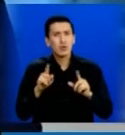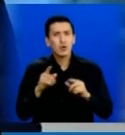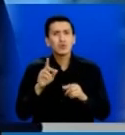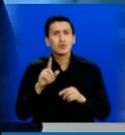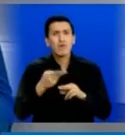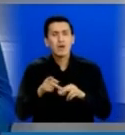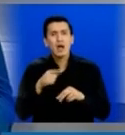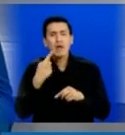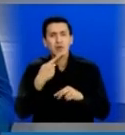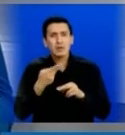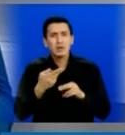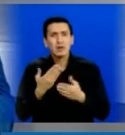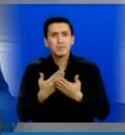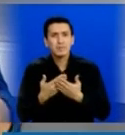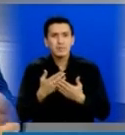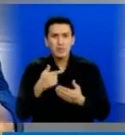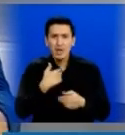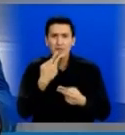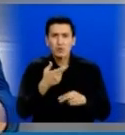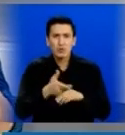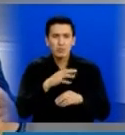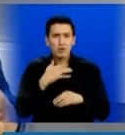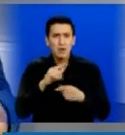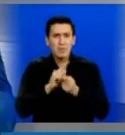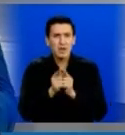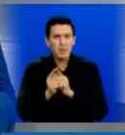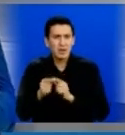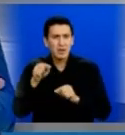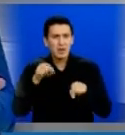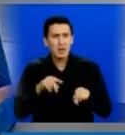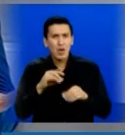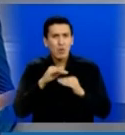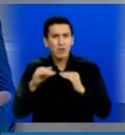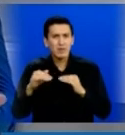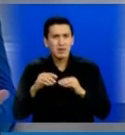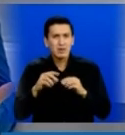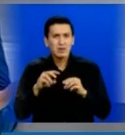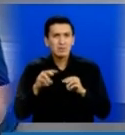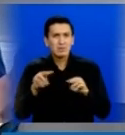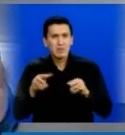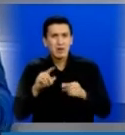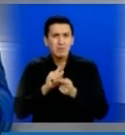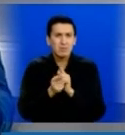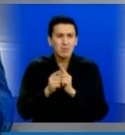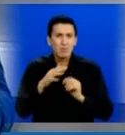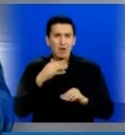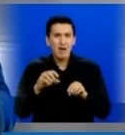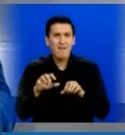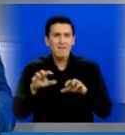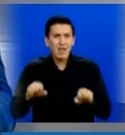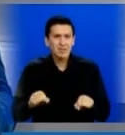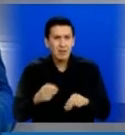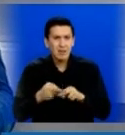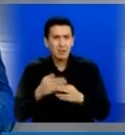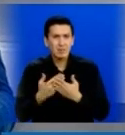что вы имеете в виду? Я вижу очень большие перемены, то есть на уровне, то есть правящей элиты, то есть будет перераспределение власти какое-то, это будут,